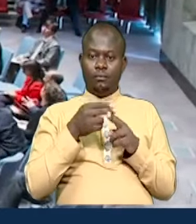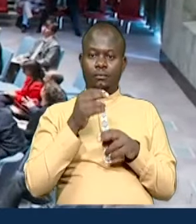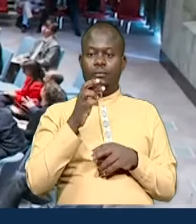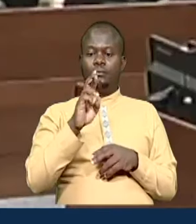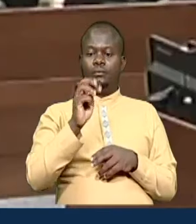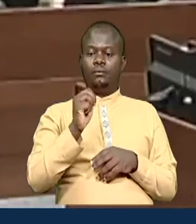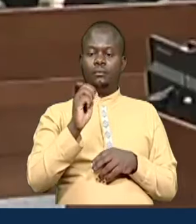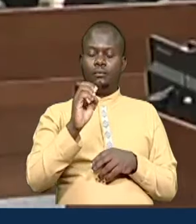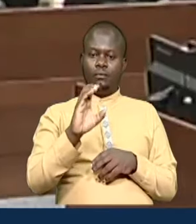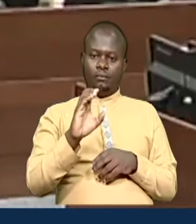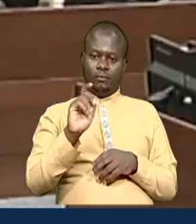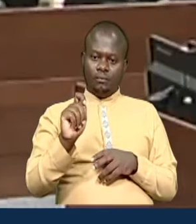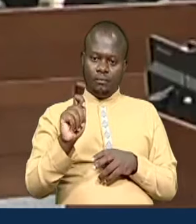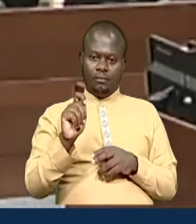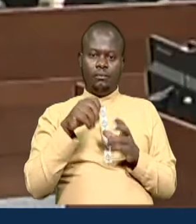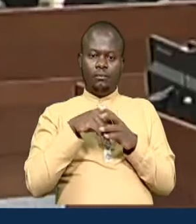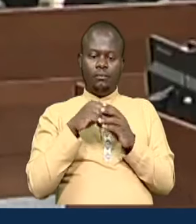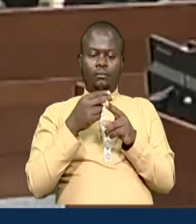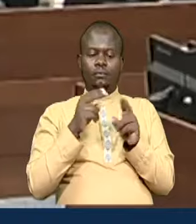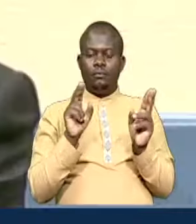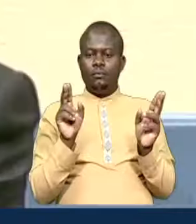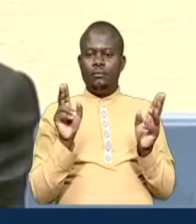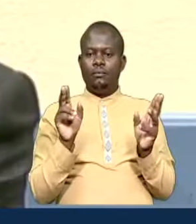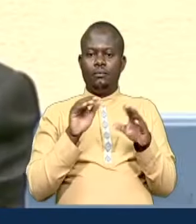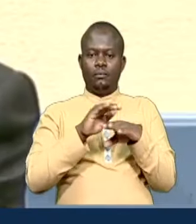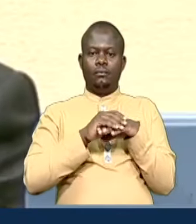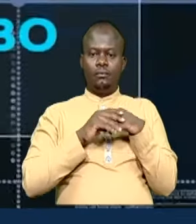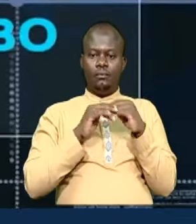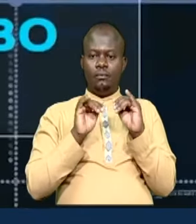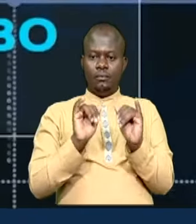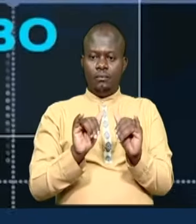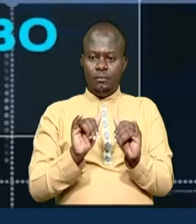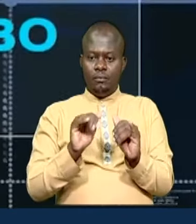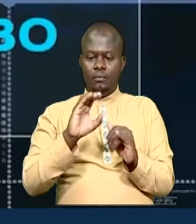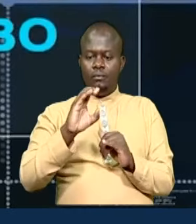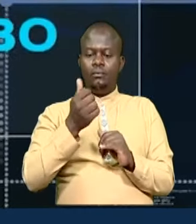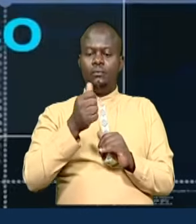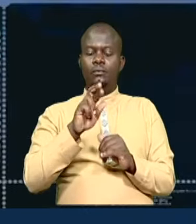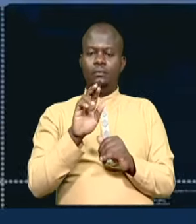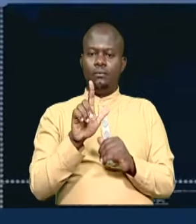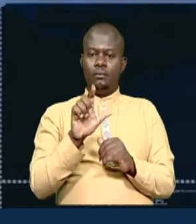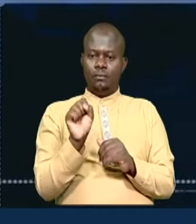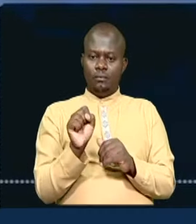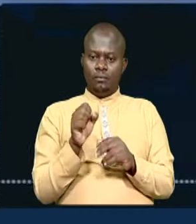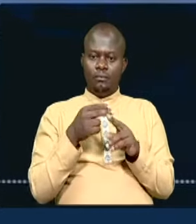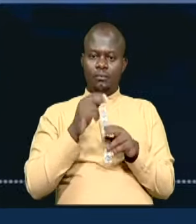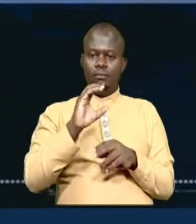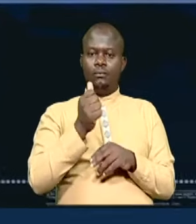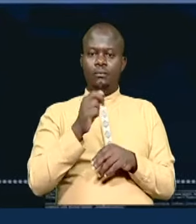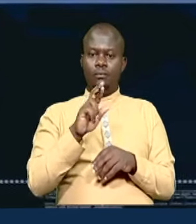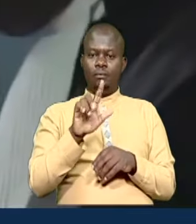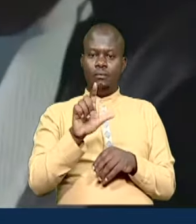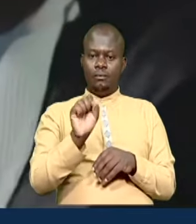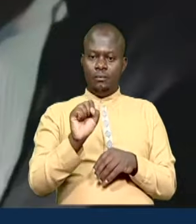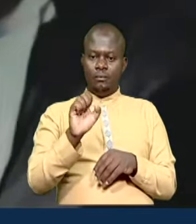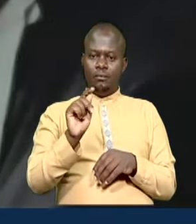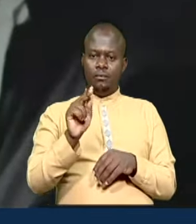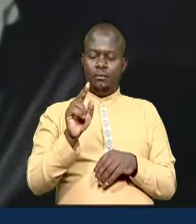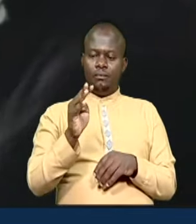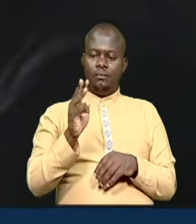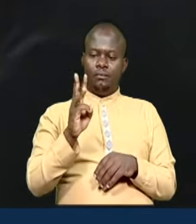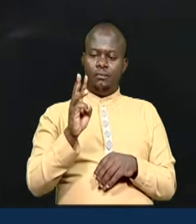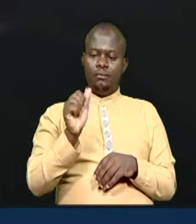IRMCT mu magambo y'impine y'icyongereza, hari hasigayeho Charles ryandikayo na Charles kubwabo. Bombi